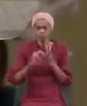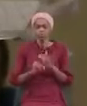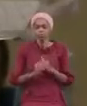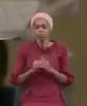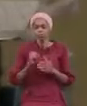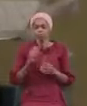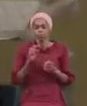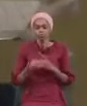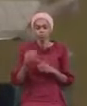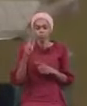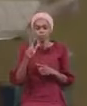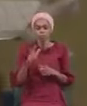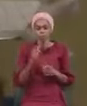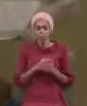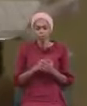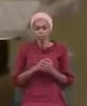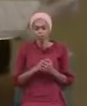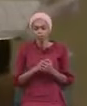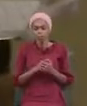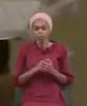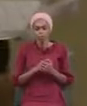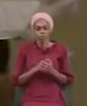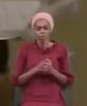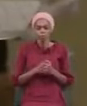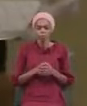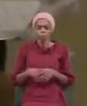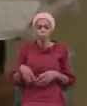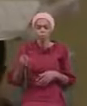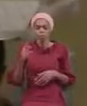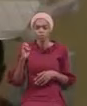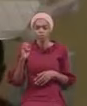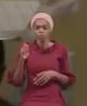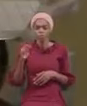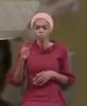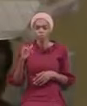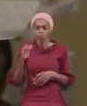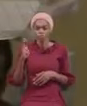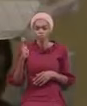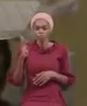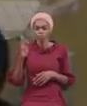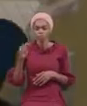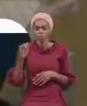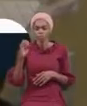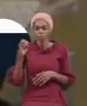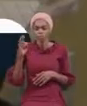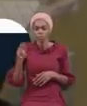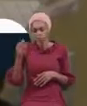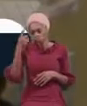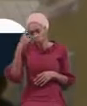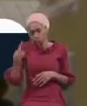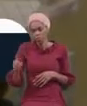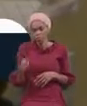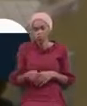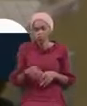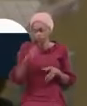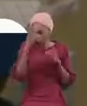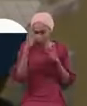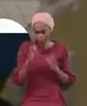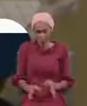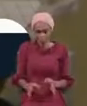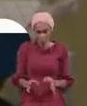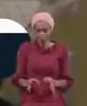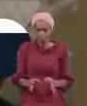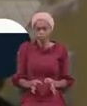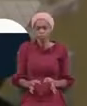présomptueux il y a la rétribution quand nous parlons de la présomption la présomption les pécheurs